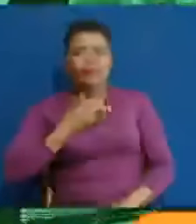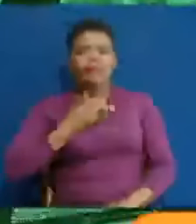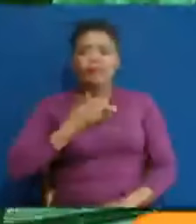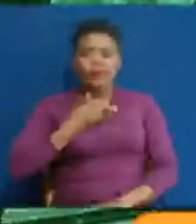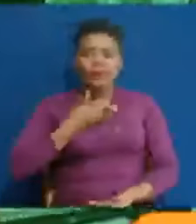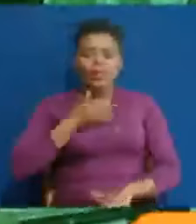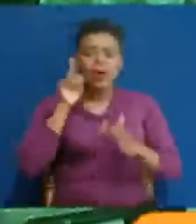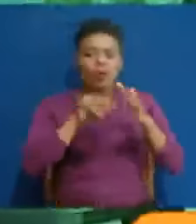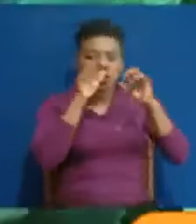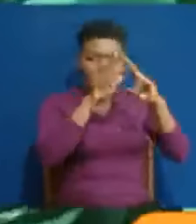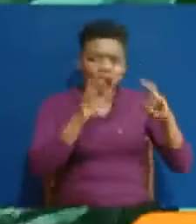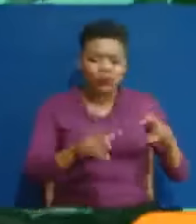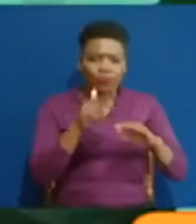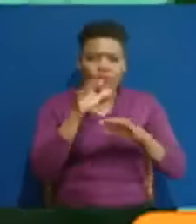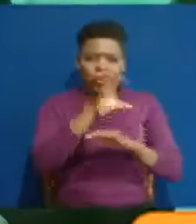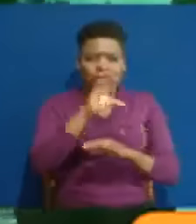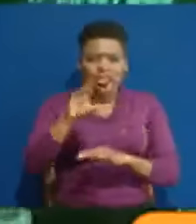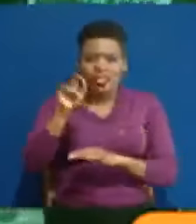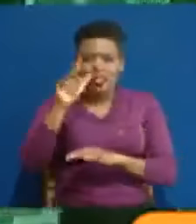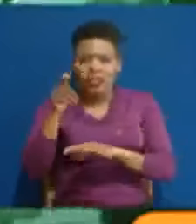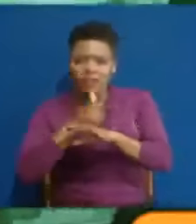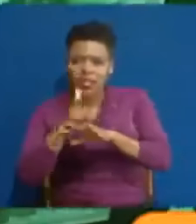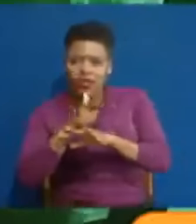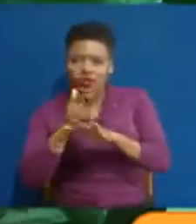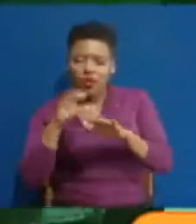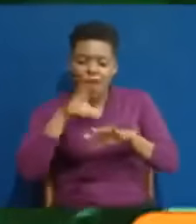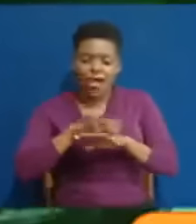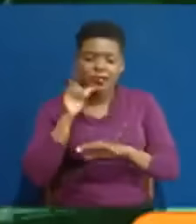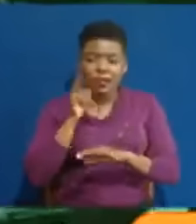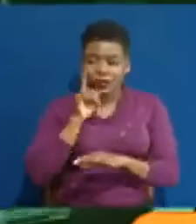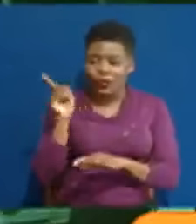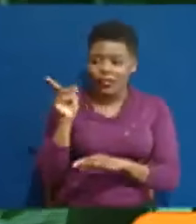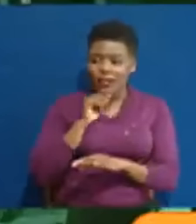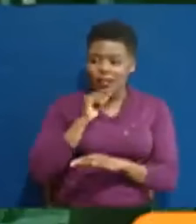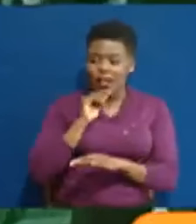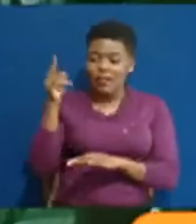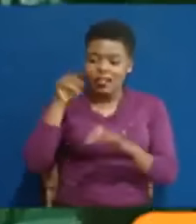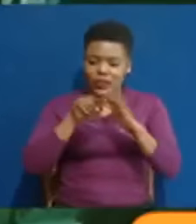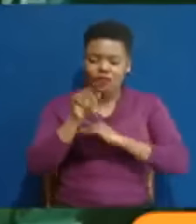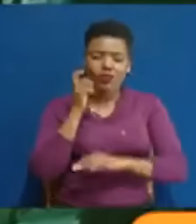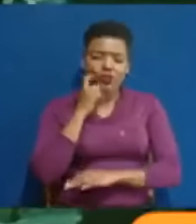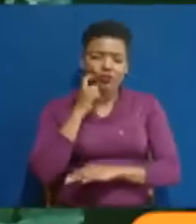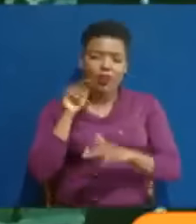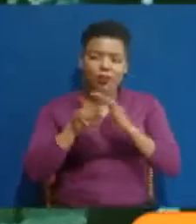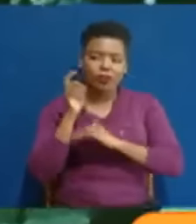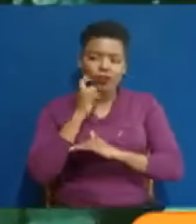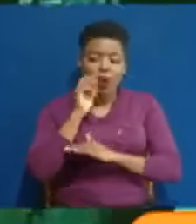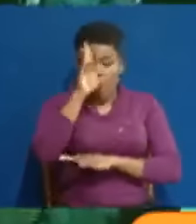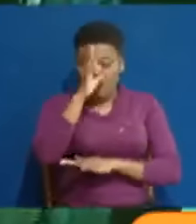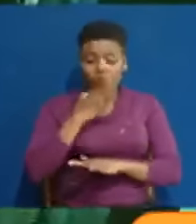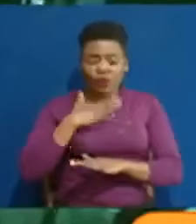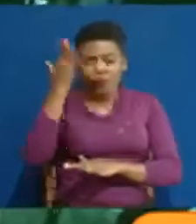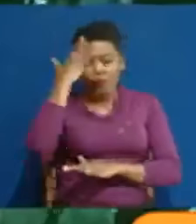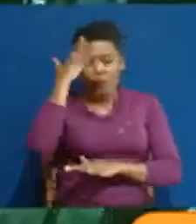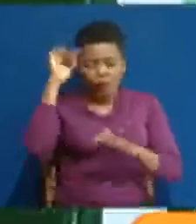vitu vinavyochunguzwa ni picha hizi za CCTV ambazo tulizipata. Oh, walikuja kwanza wakaingia hapa kwa shop. Polisi wanataka